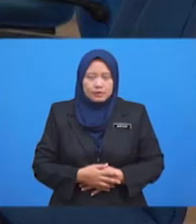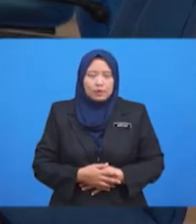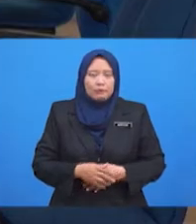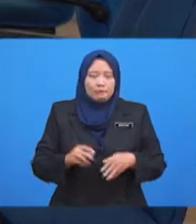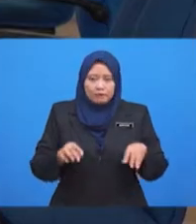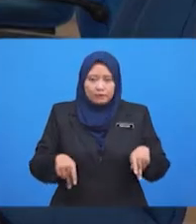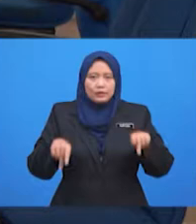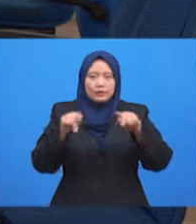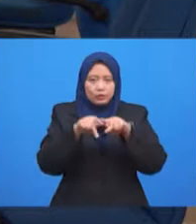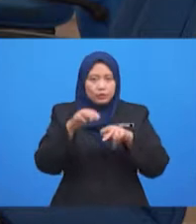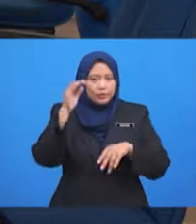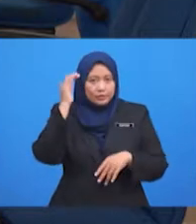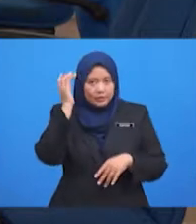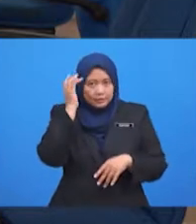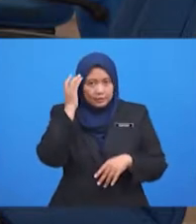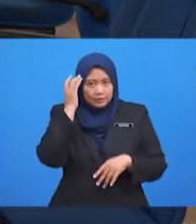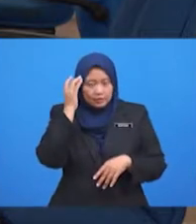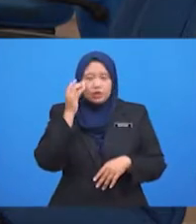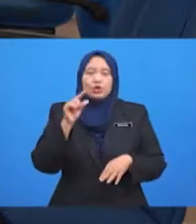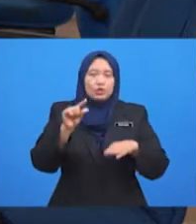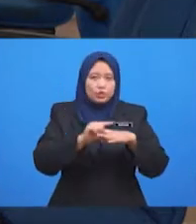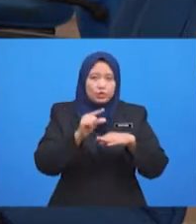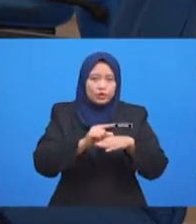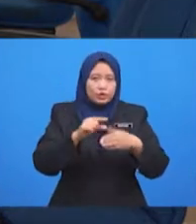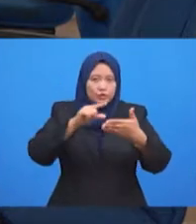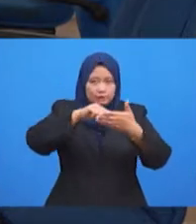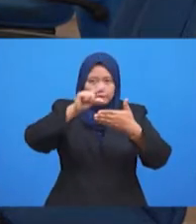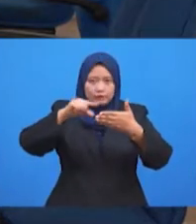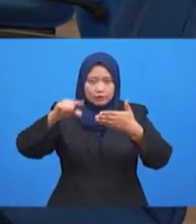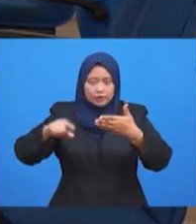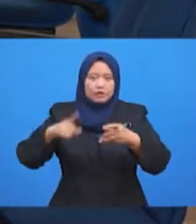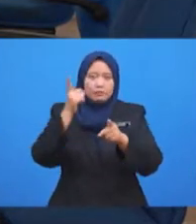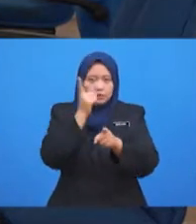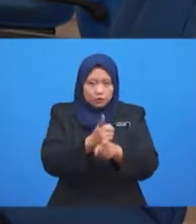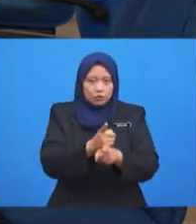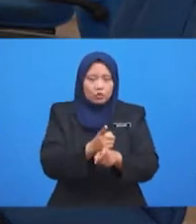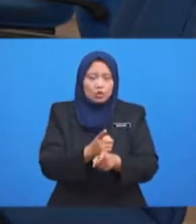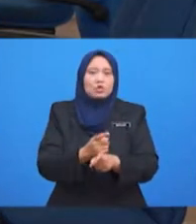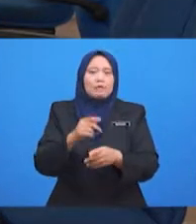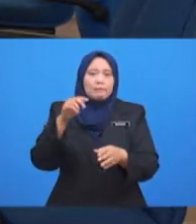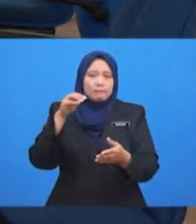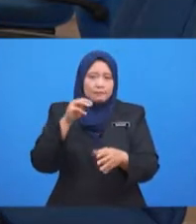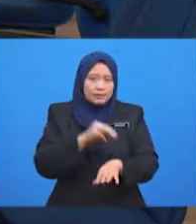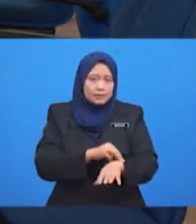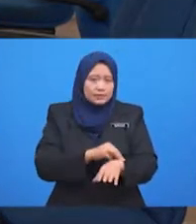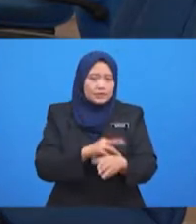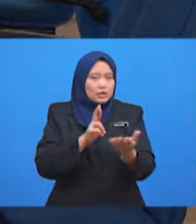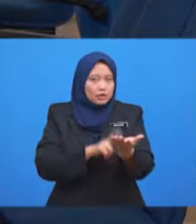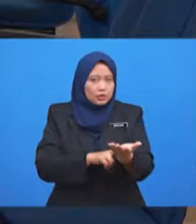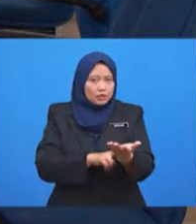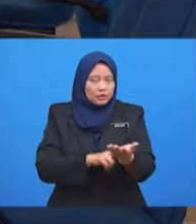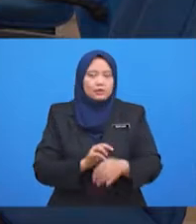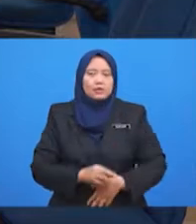Perlu kita ingat untuk menggunakan gelombang dan frekuensi yang betul semasa rawatan. Rawatan